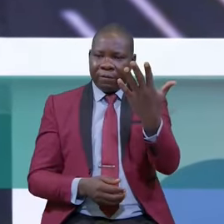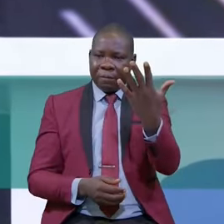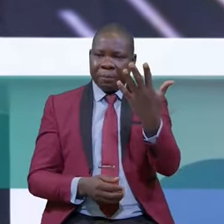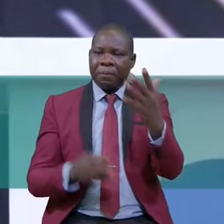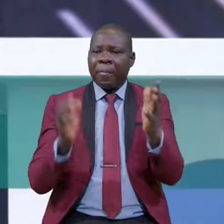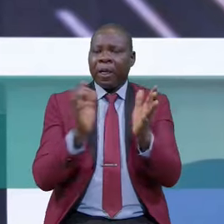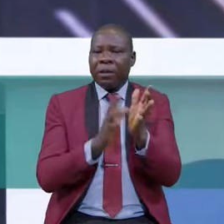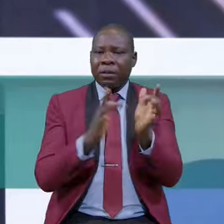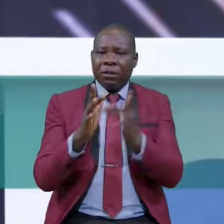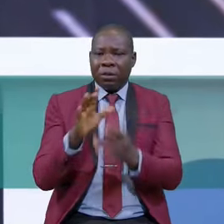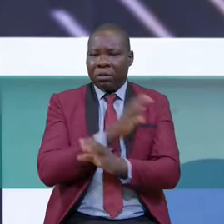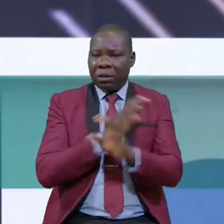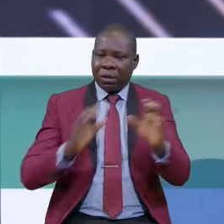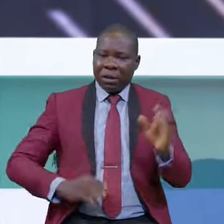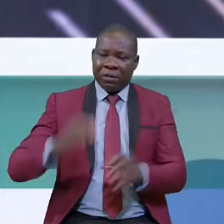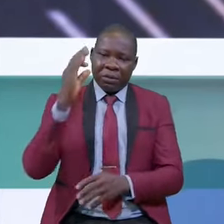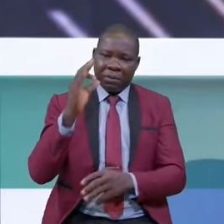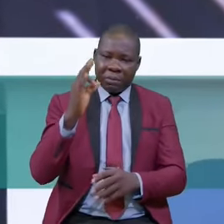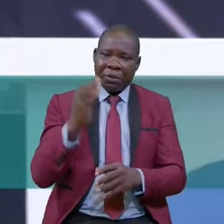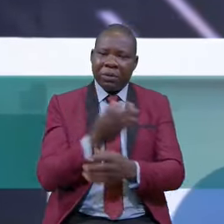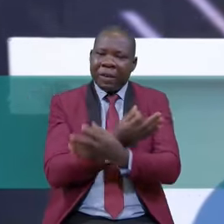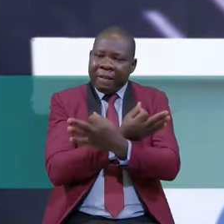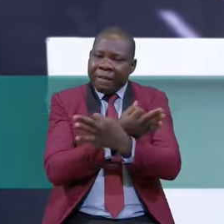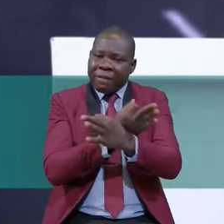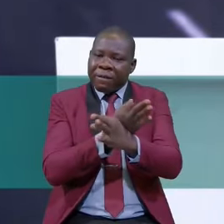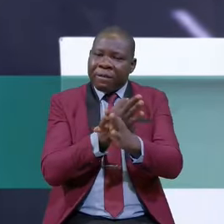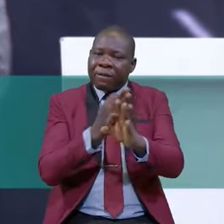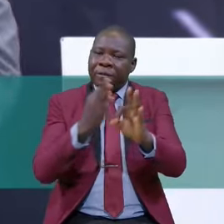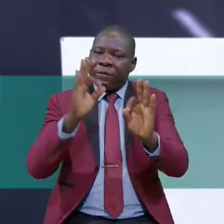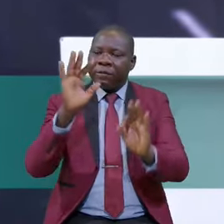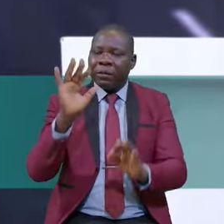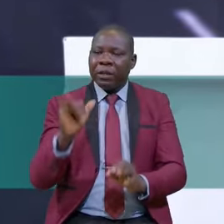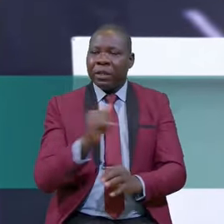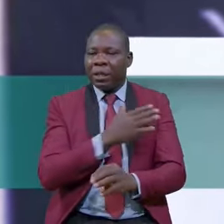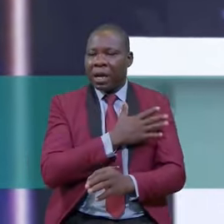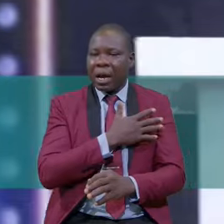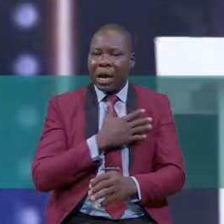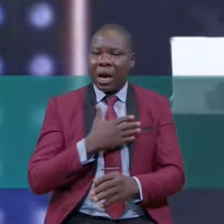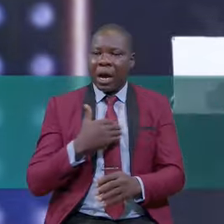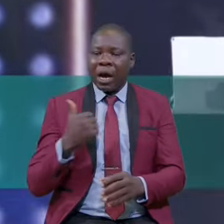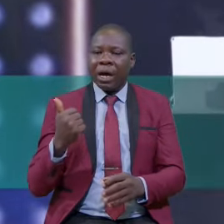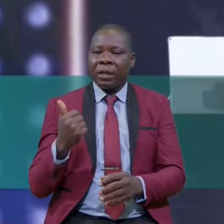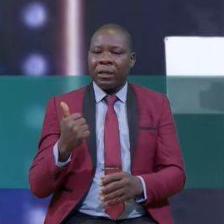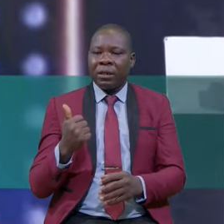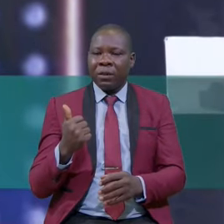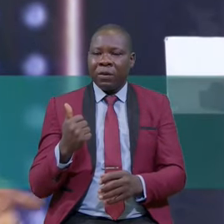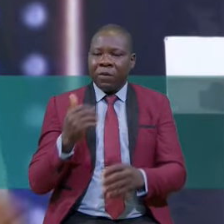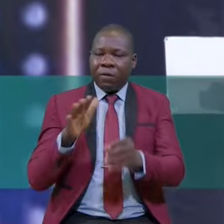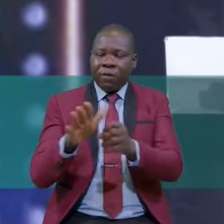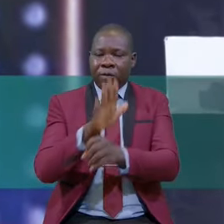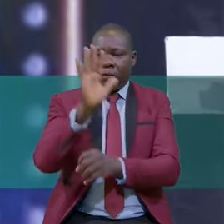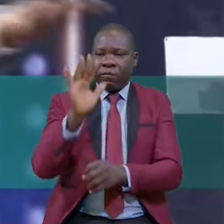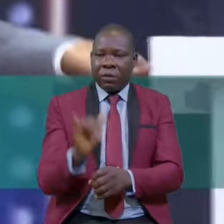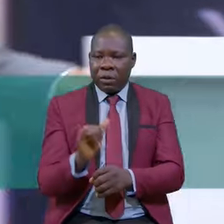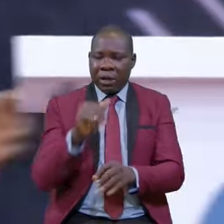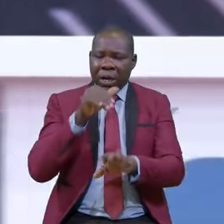prêchait librement et pleinement. Regardez Jésus-Christ. Il est assis. Parfois, il est